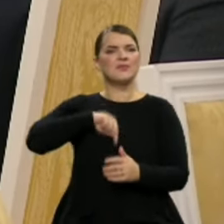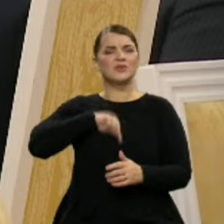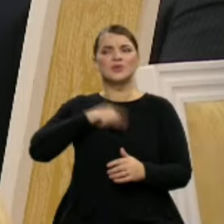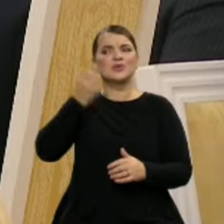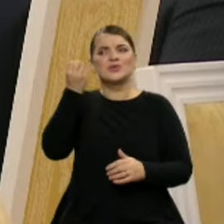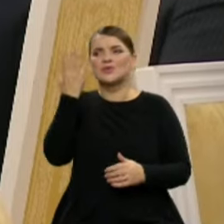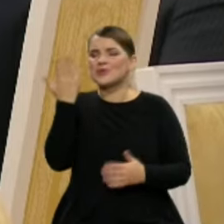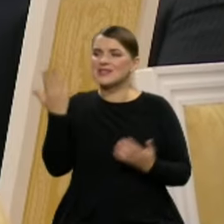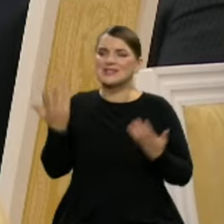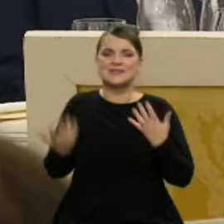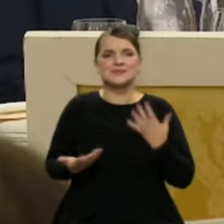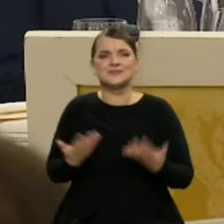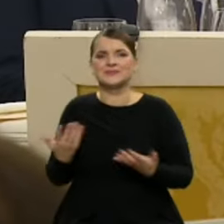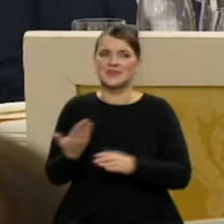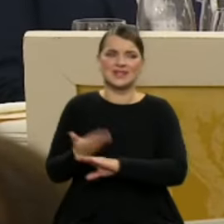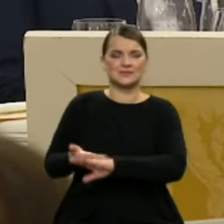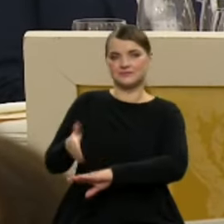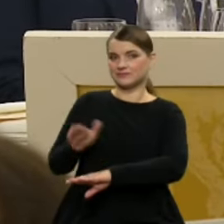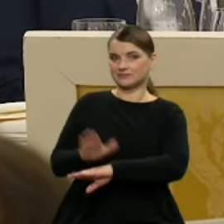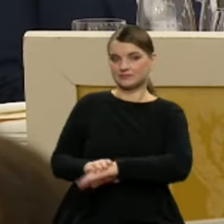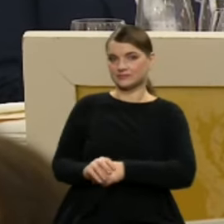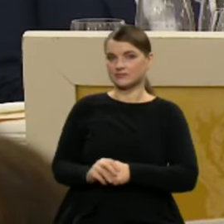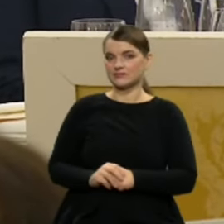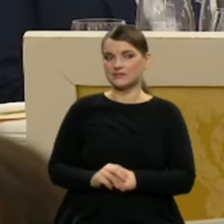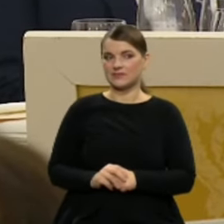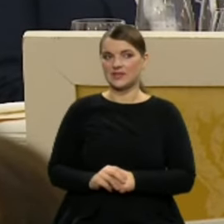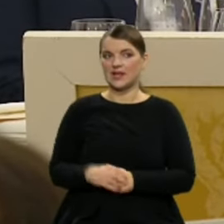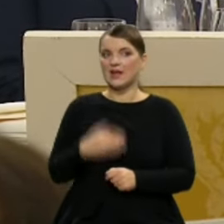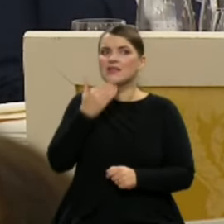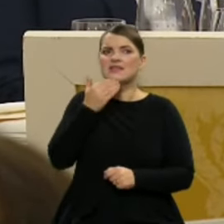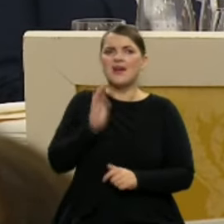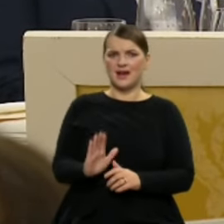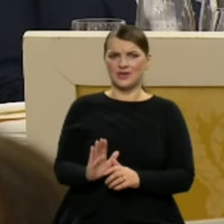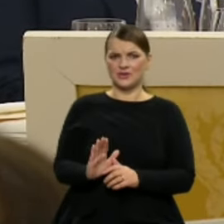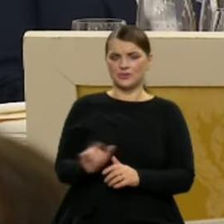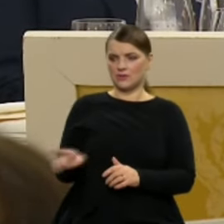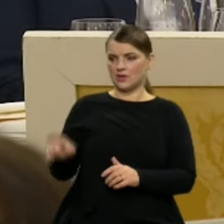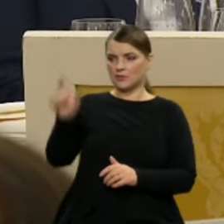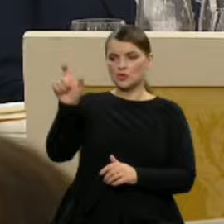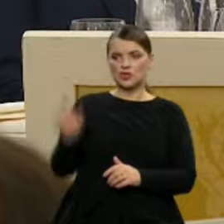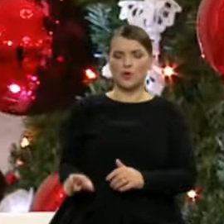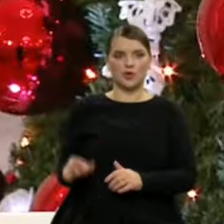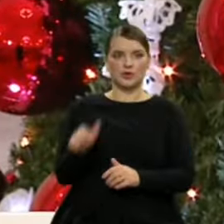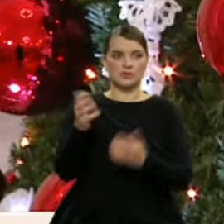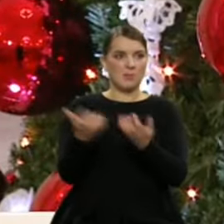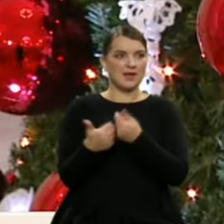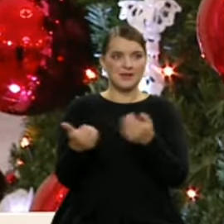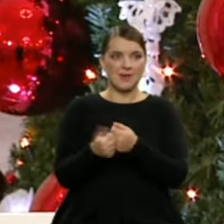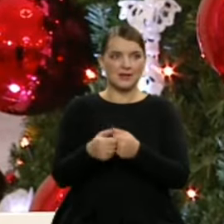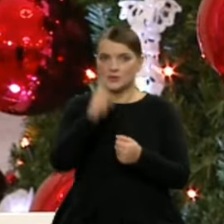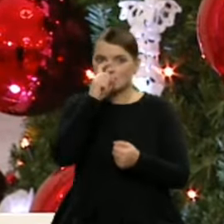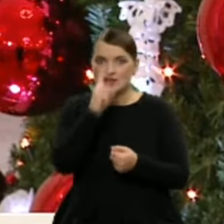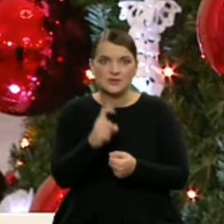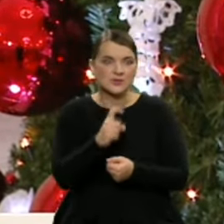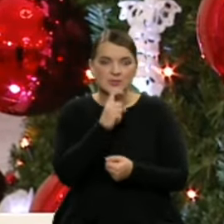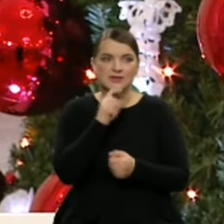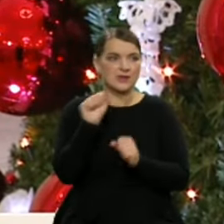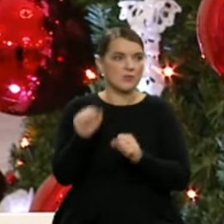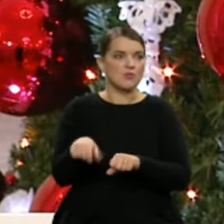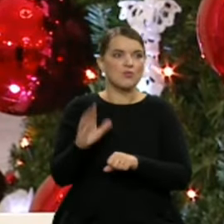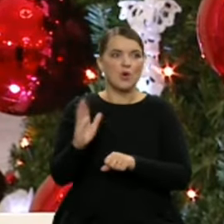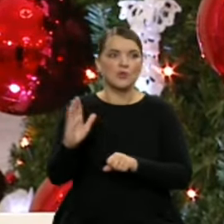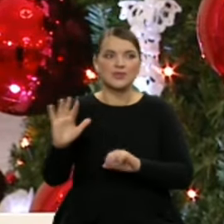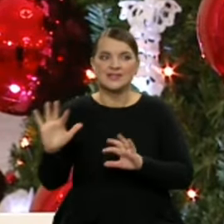suprasti, sunku priimti, buvo labai neaišku, kaip čia gali būti, kad žmogus matematikos nesupranta, man